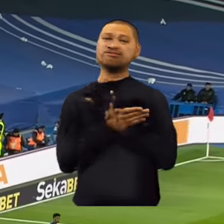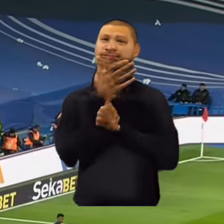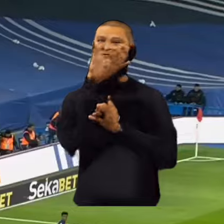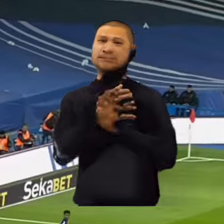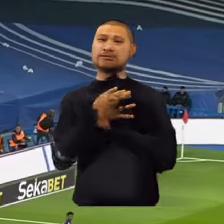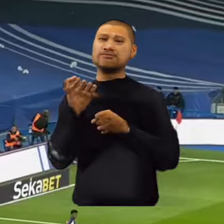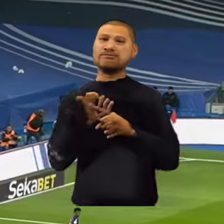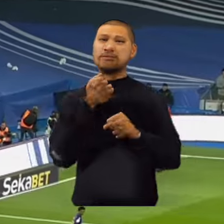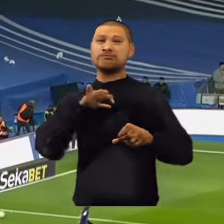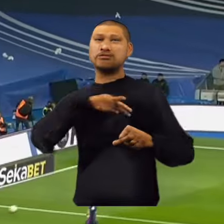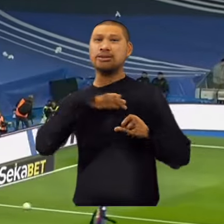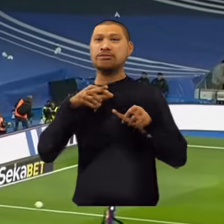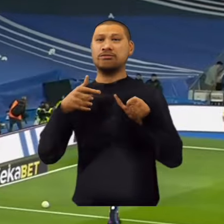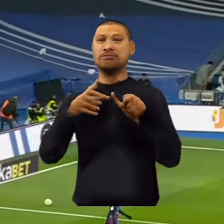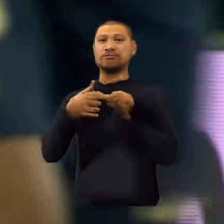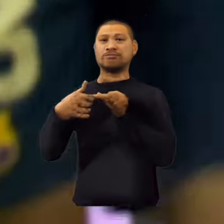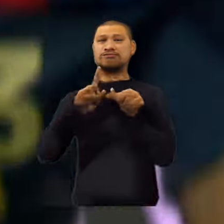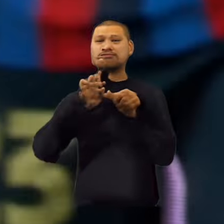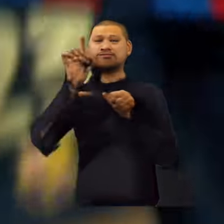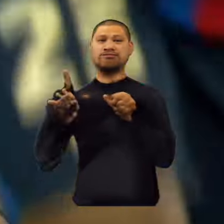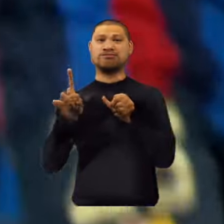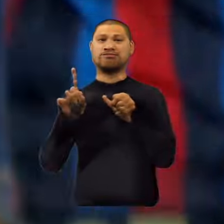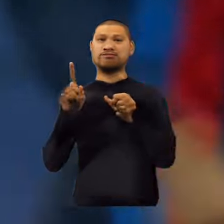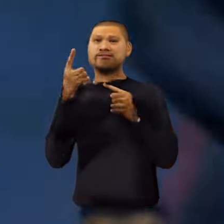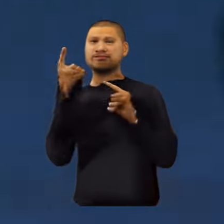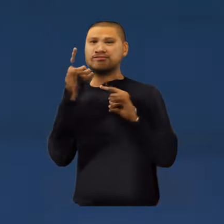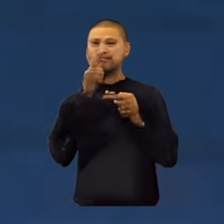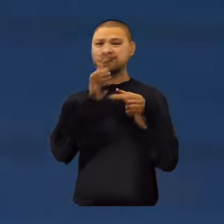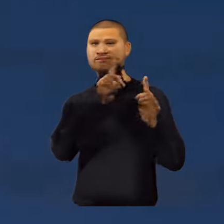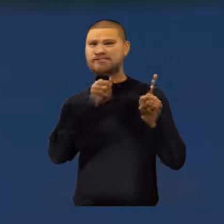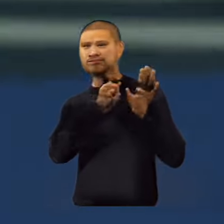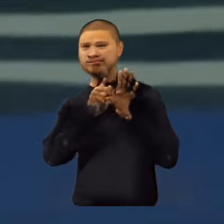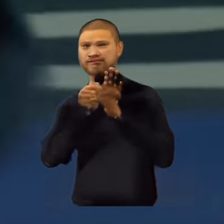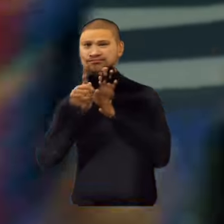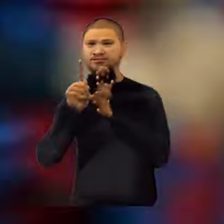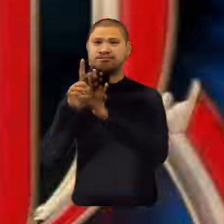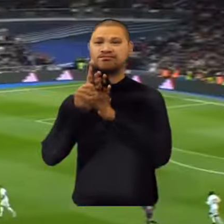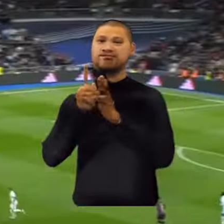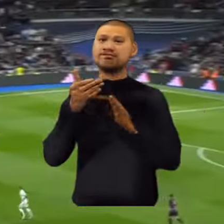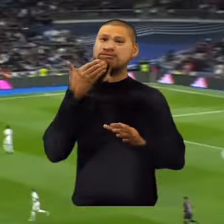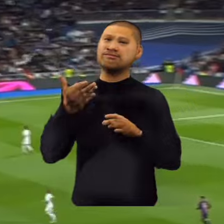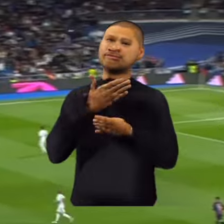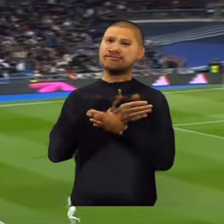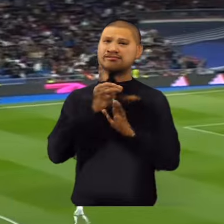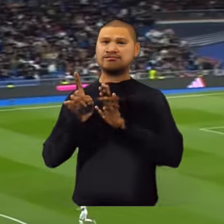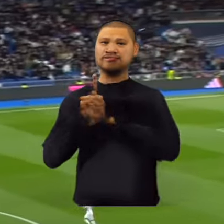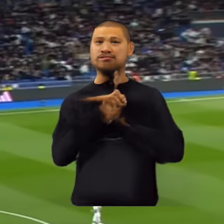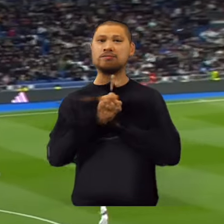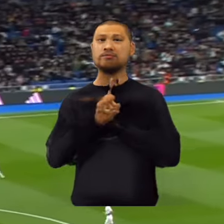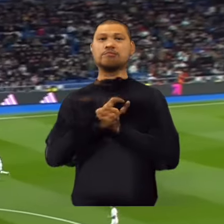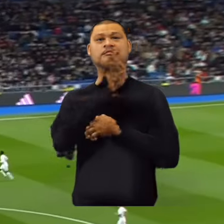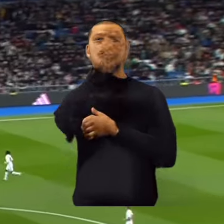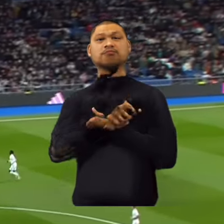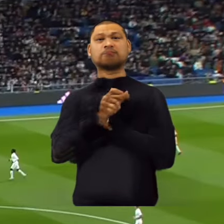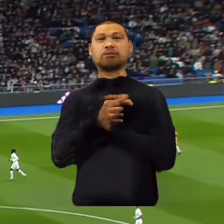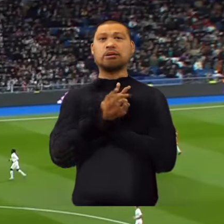jeu, Candice. Ouais, un petit pied certainement, mais il a fallu aller défendre sur Luka Modric dès les premières secondes. Ouais, l'arbitre de la rencontre